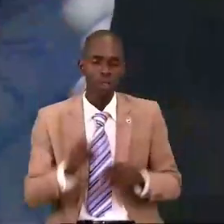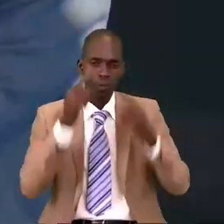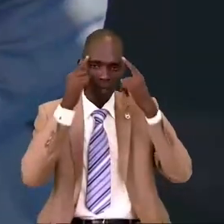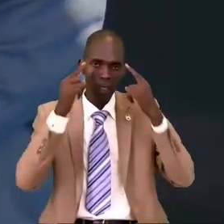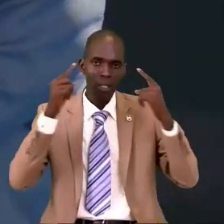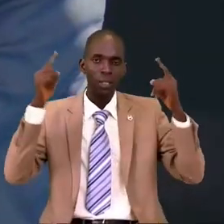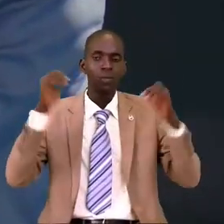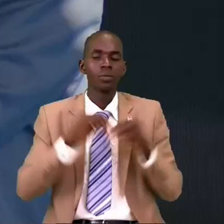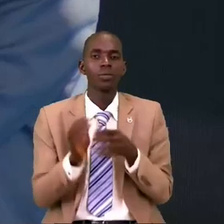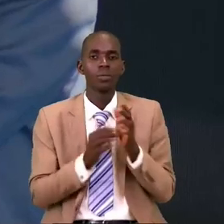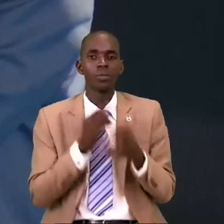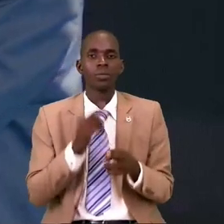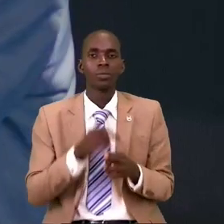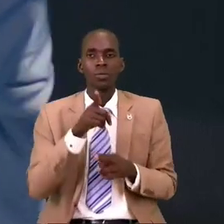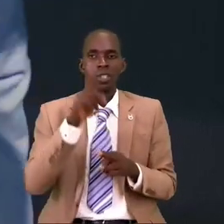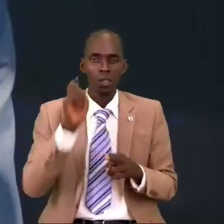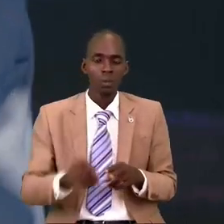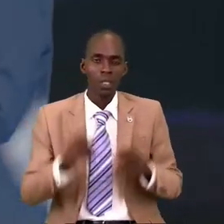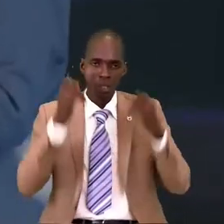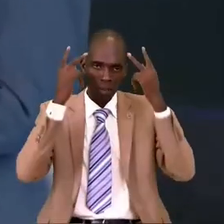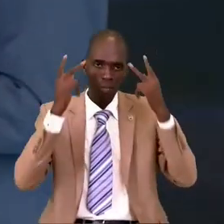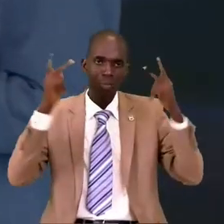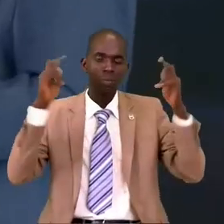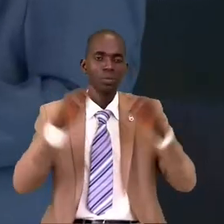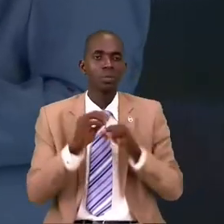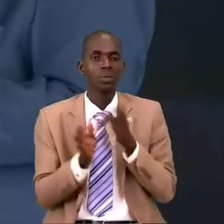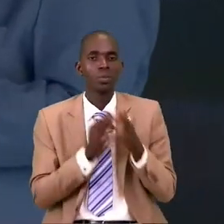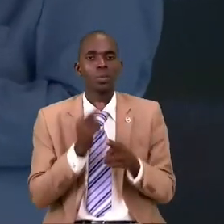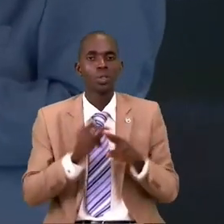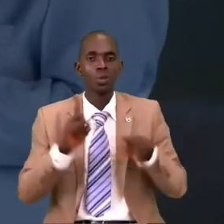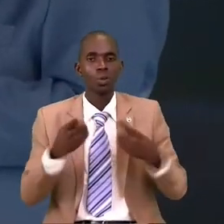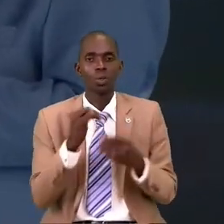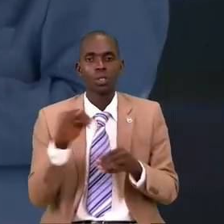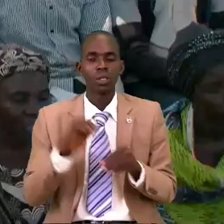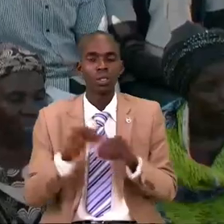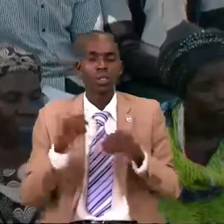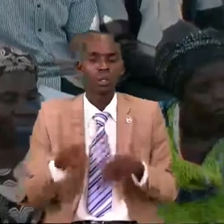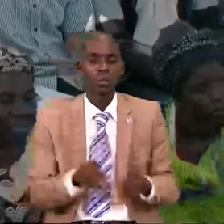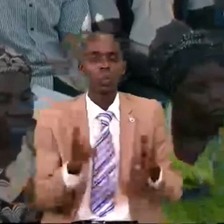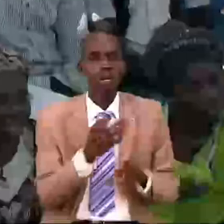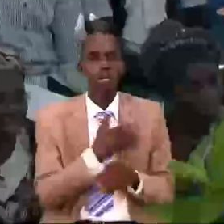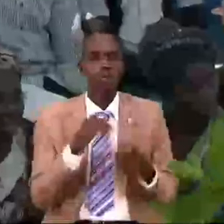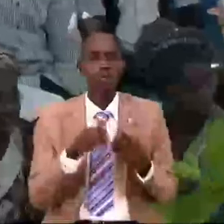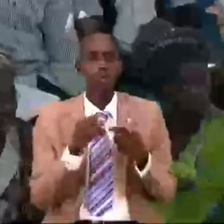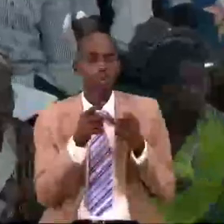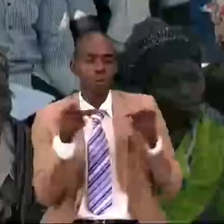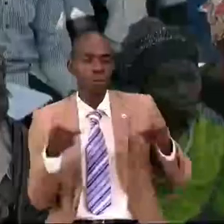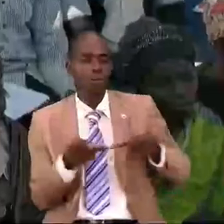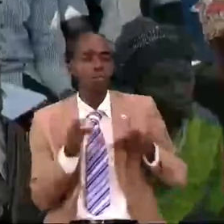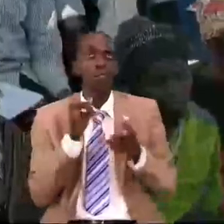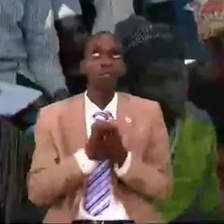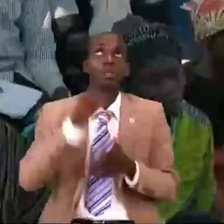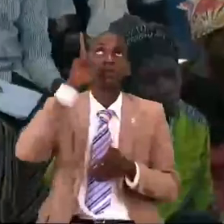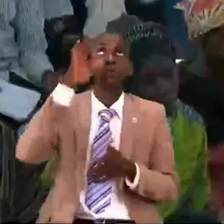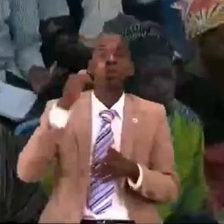marchant et en allant dans la voie et là où Dieu t'a envoyé. Et tu vas prospérer au nom de